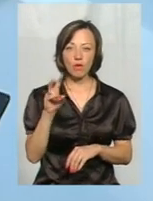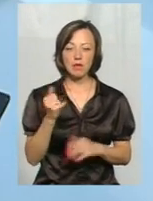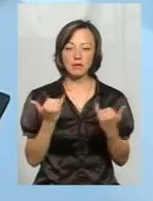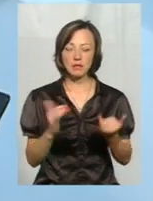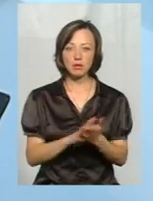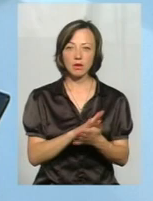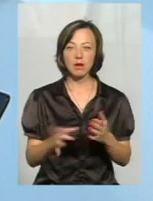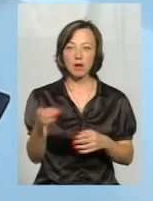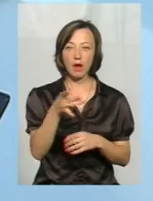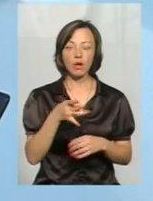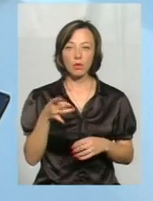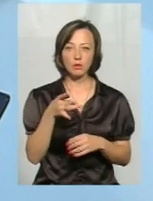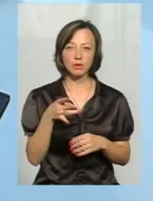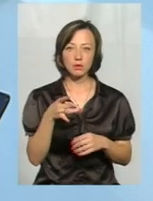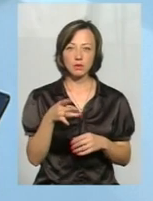прочистили мікрорайон,